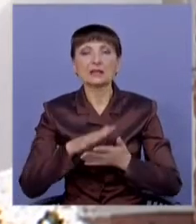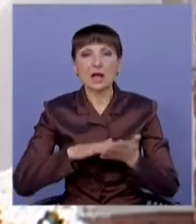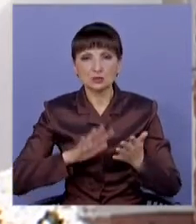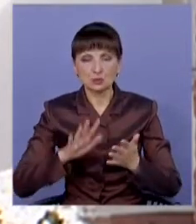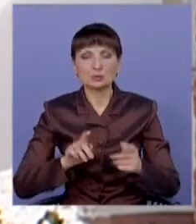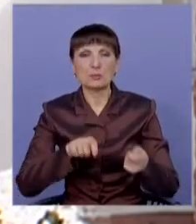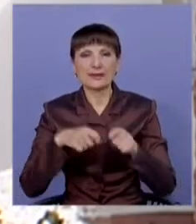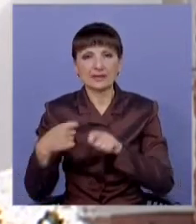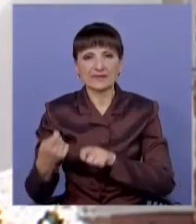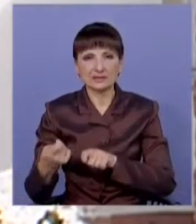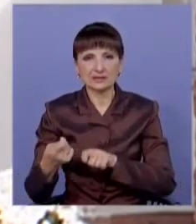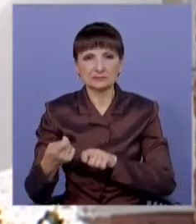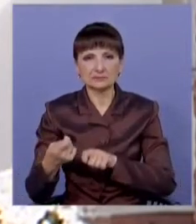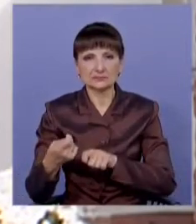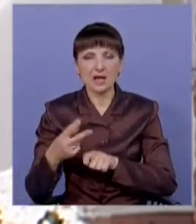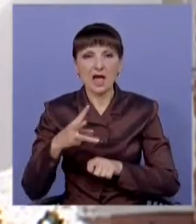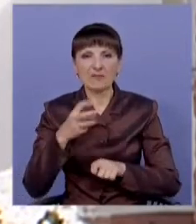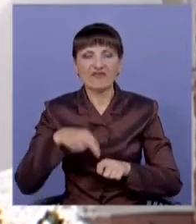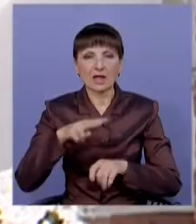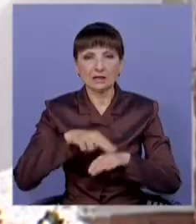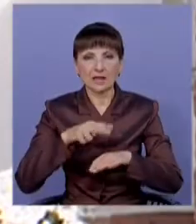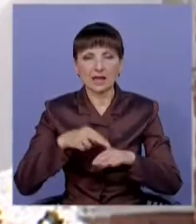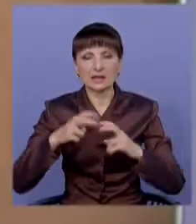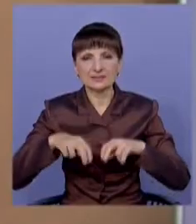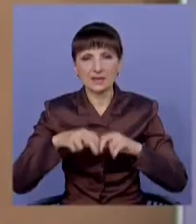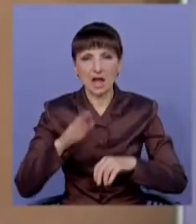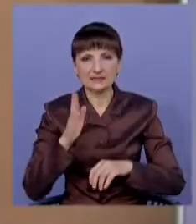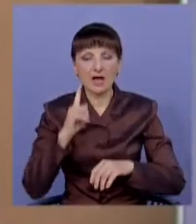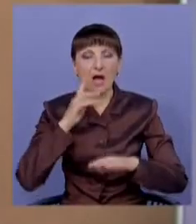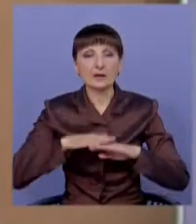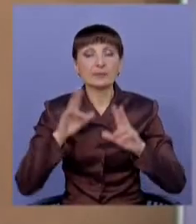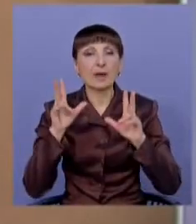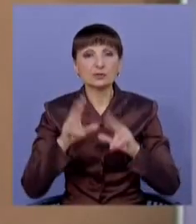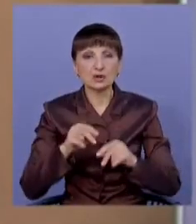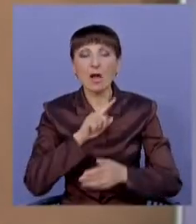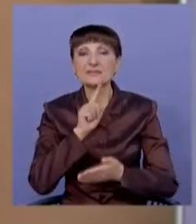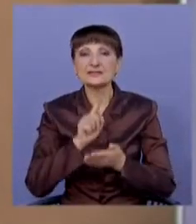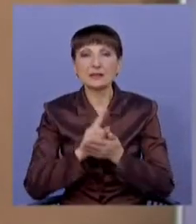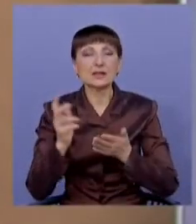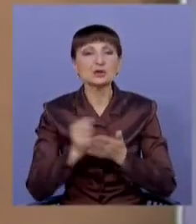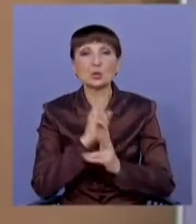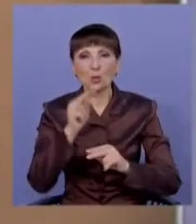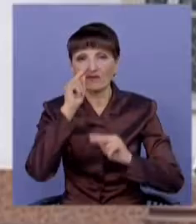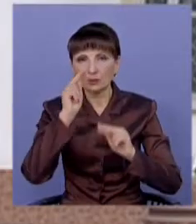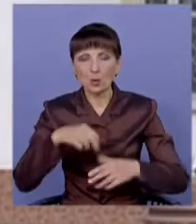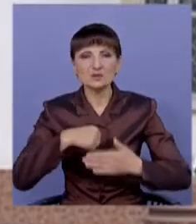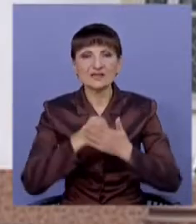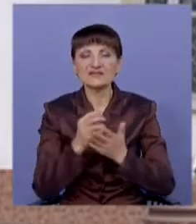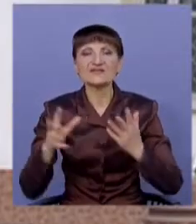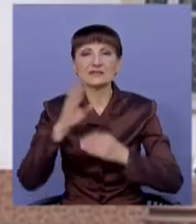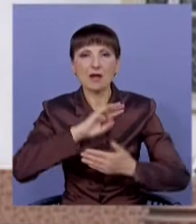дальше будет дело передаваться в МВД на разбирательство. В акимате пообещали обязательно найти виновных и установить